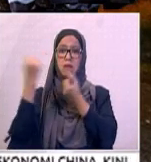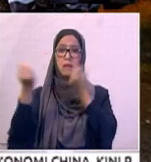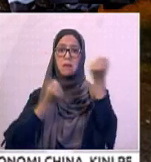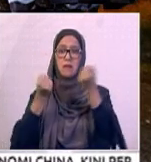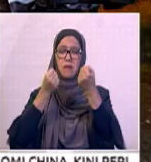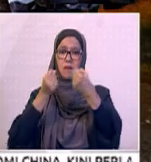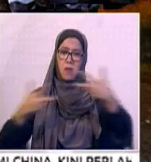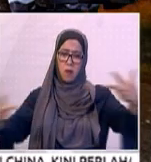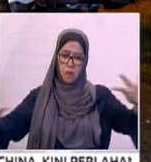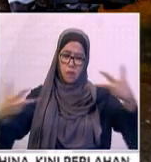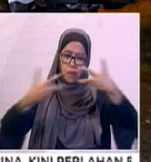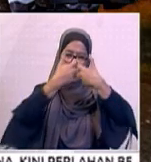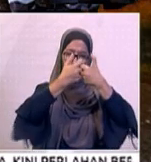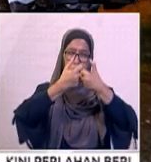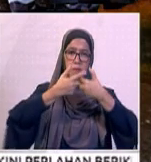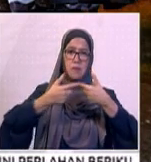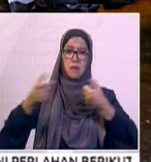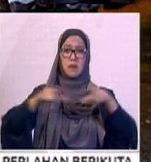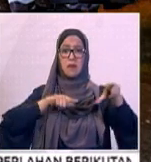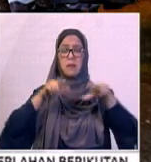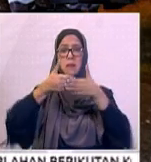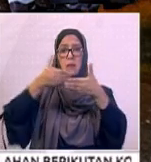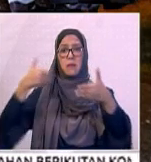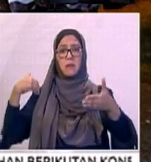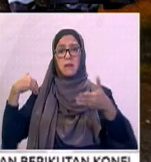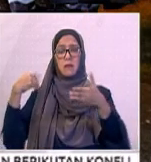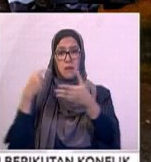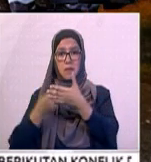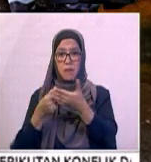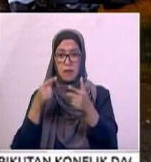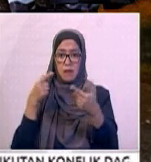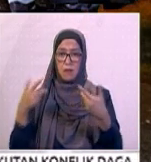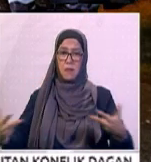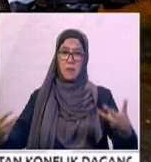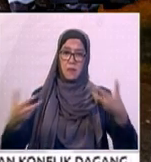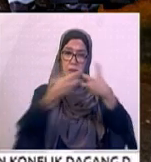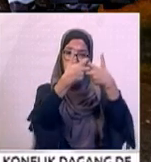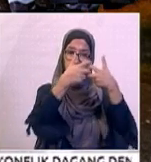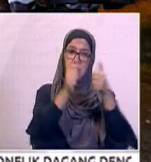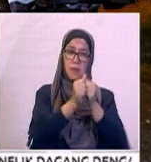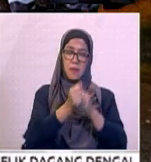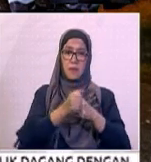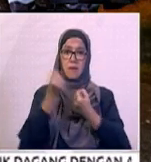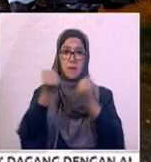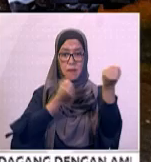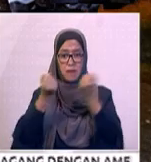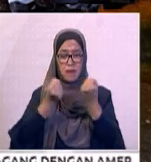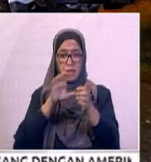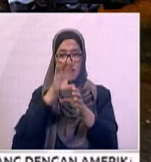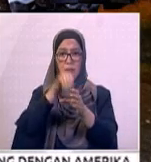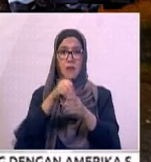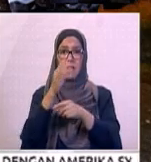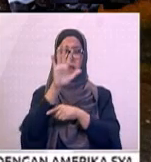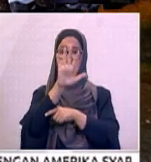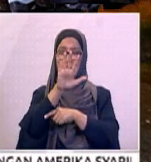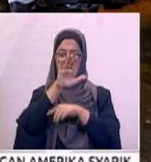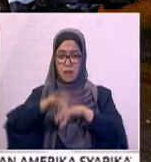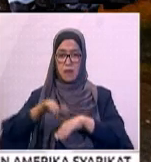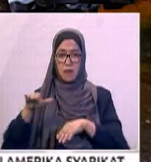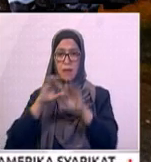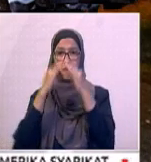trailer sebelum bertembung pula dengan kenderaan dinaiki 5 beranak termasuk 2 pelajar sekolah yang berada di sebelah trailer